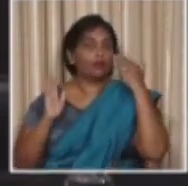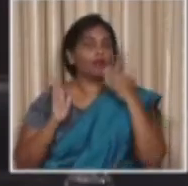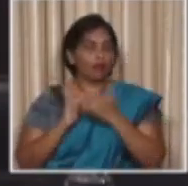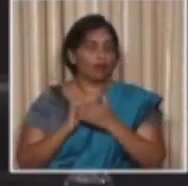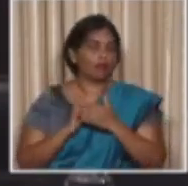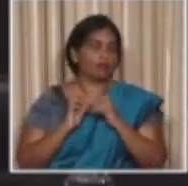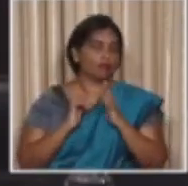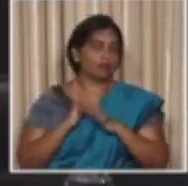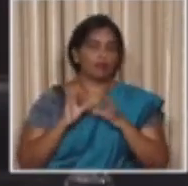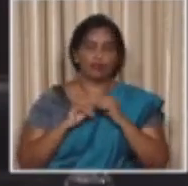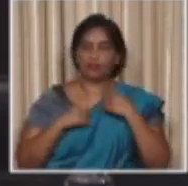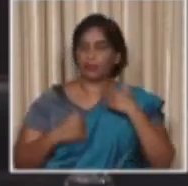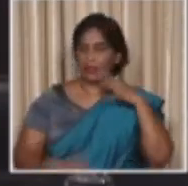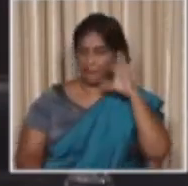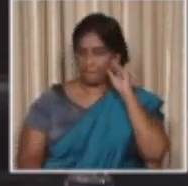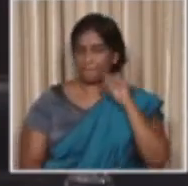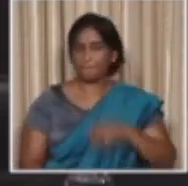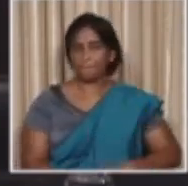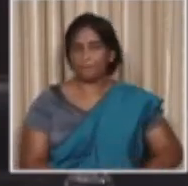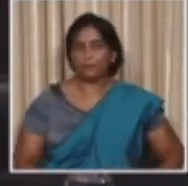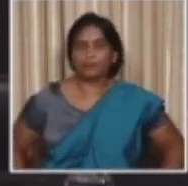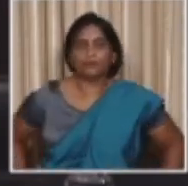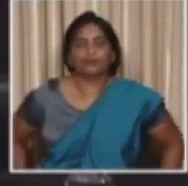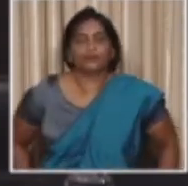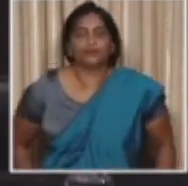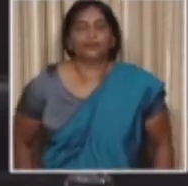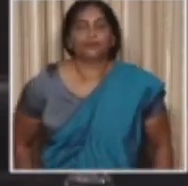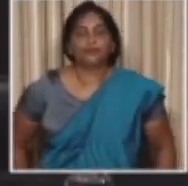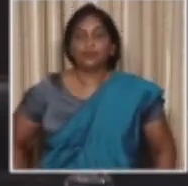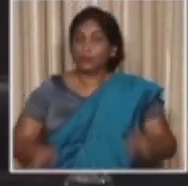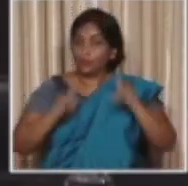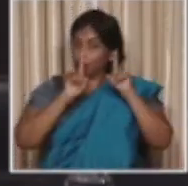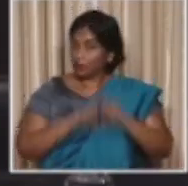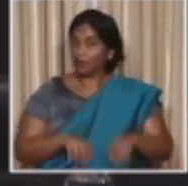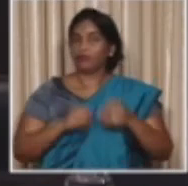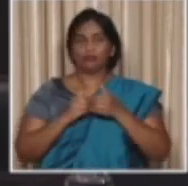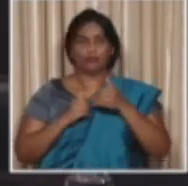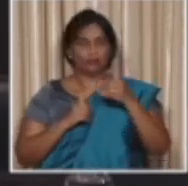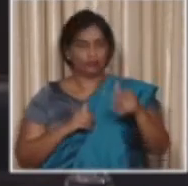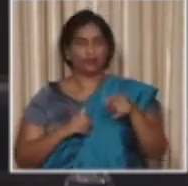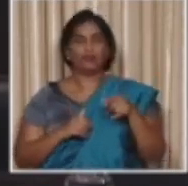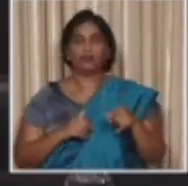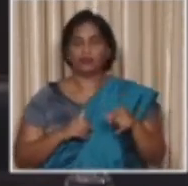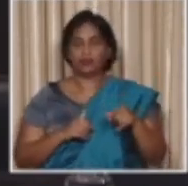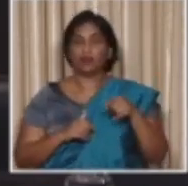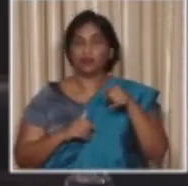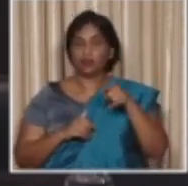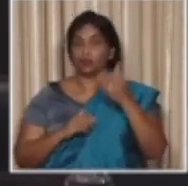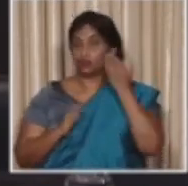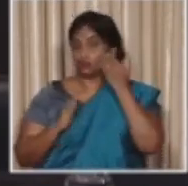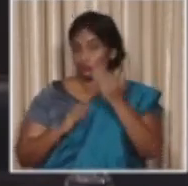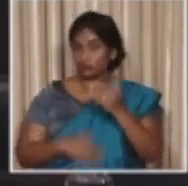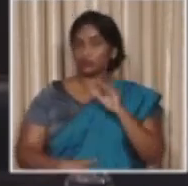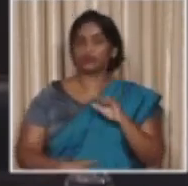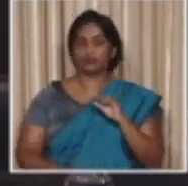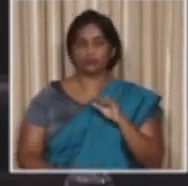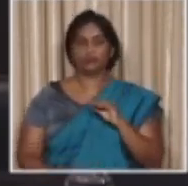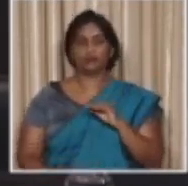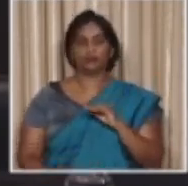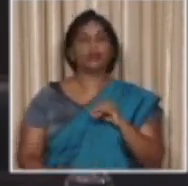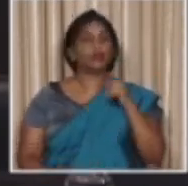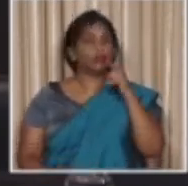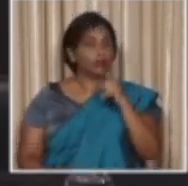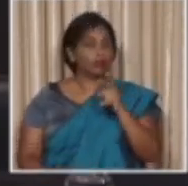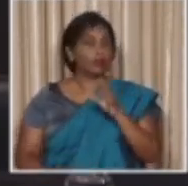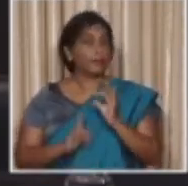තියෙනවා අපිට ඒක පැහැදිලි හැබැයි ඒකට වඩා මේක ඔබතුමා දකින්න ඕනි